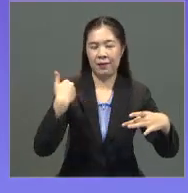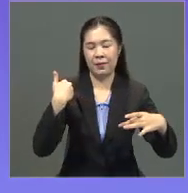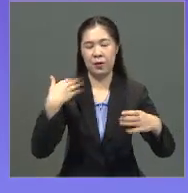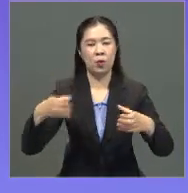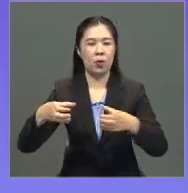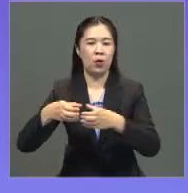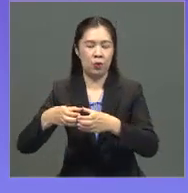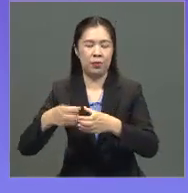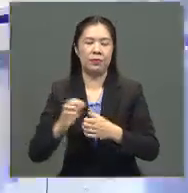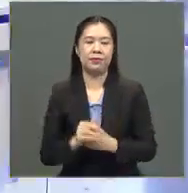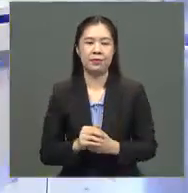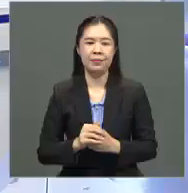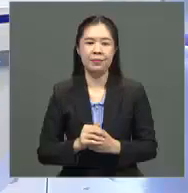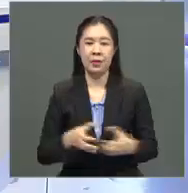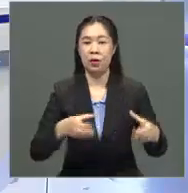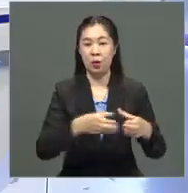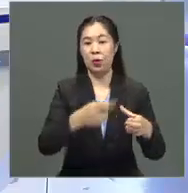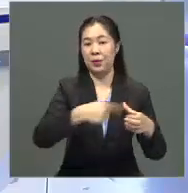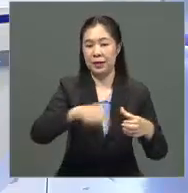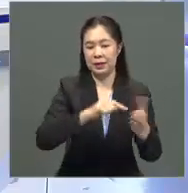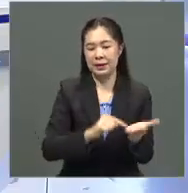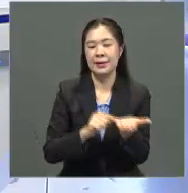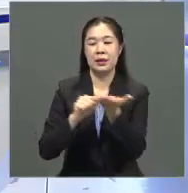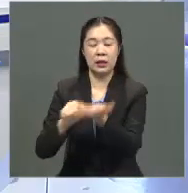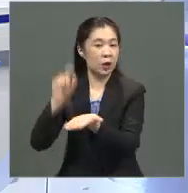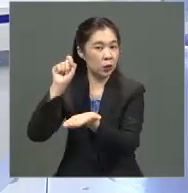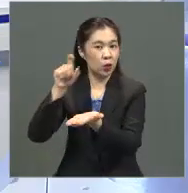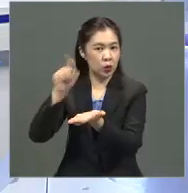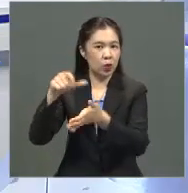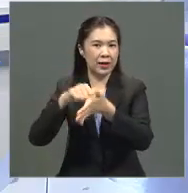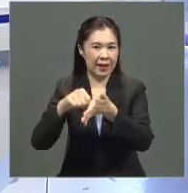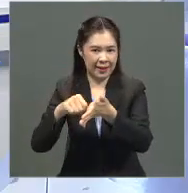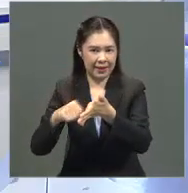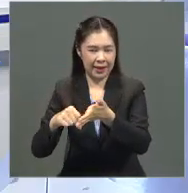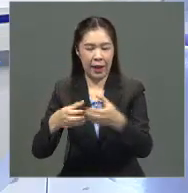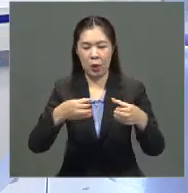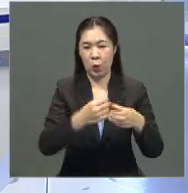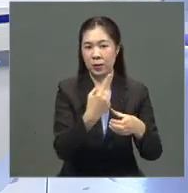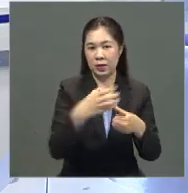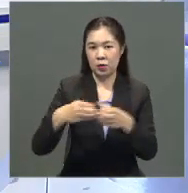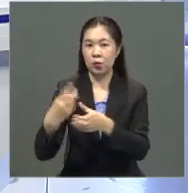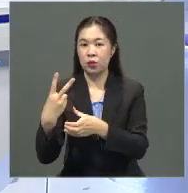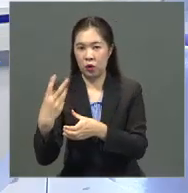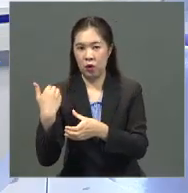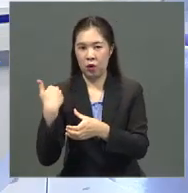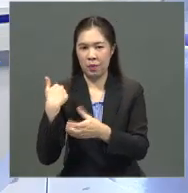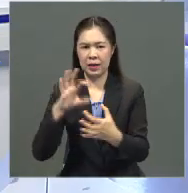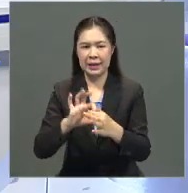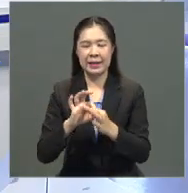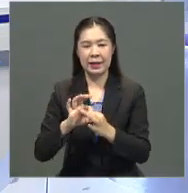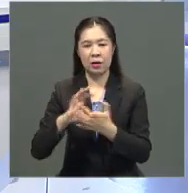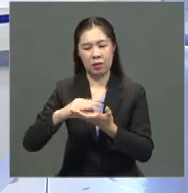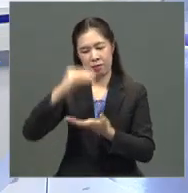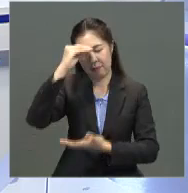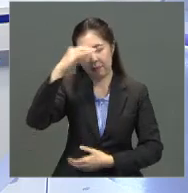เองแต่พอพนักอ้าวไกลเดี๋ยวพรรคก้าวไกลเนี่ยไปเสนอญัตติด่วนให้มีการแก้ไขในหมวดที่ 1นะหมดที่ 2ซึ่งเกี่ยวข้องกับสถาบัน